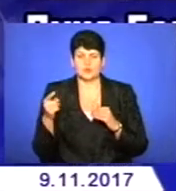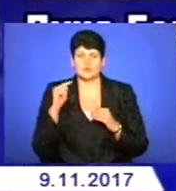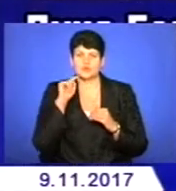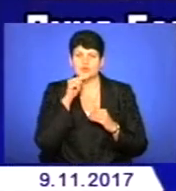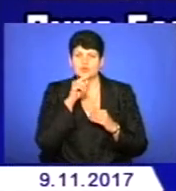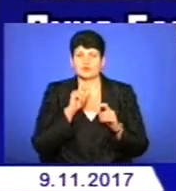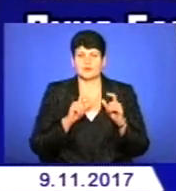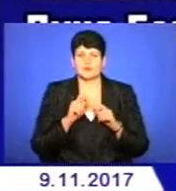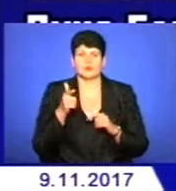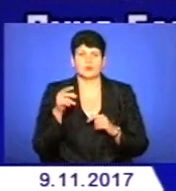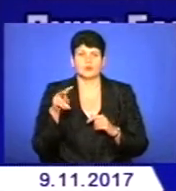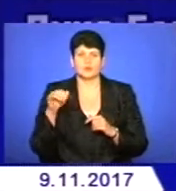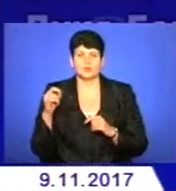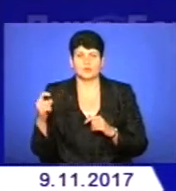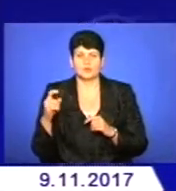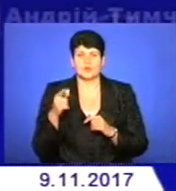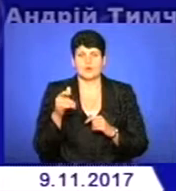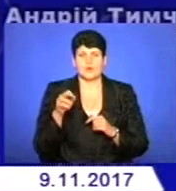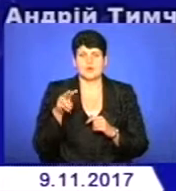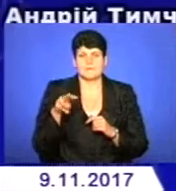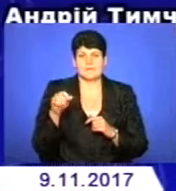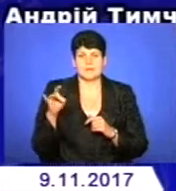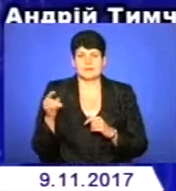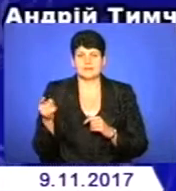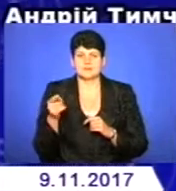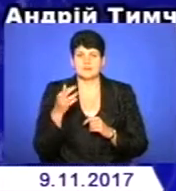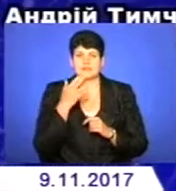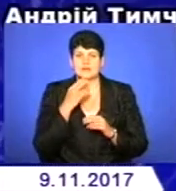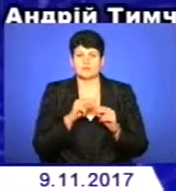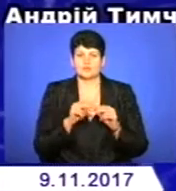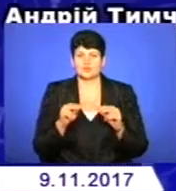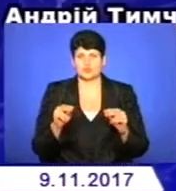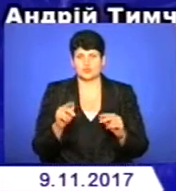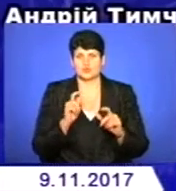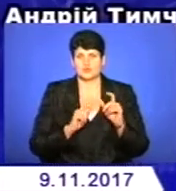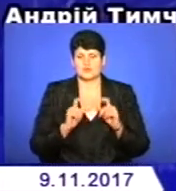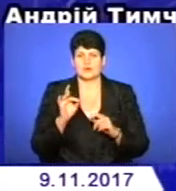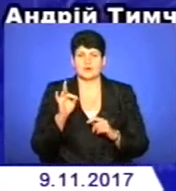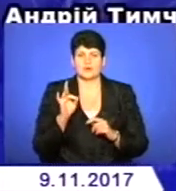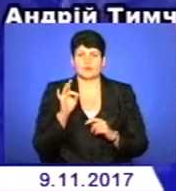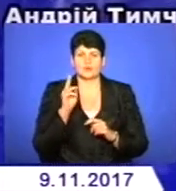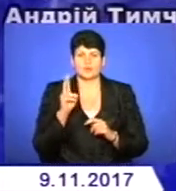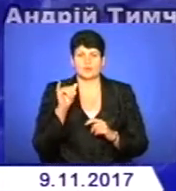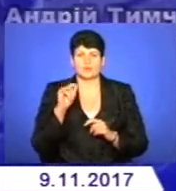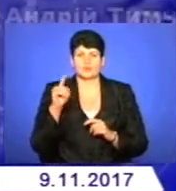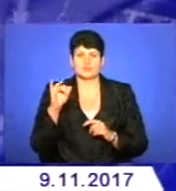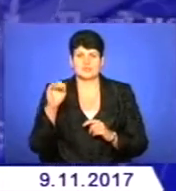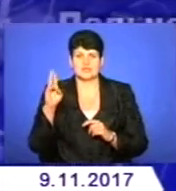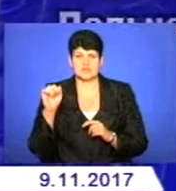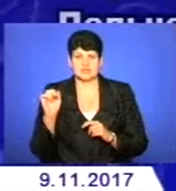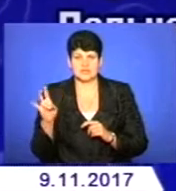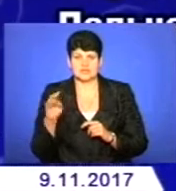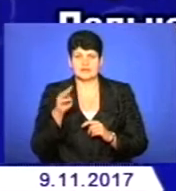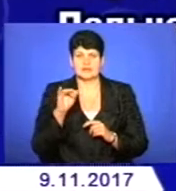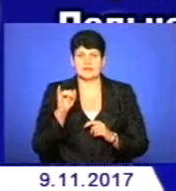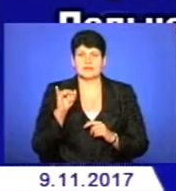– Тетяна Глух та Лука Гомівка. Студенти Тернопільського національного педагогічного університету Роксолана Кузишин та Андрій Тимчук,